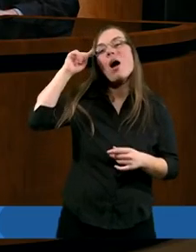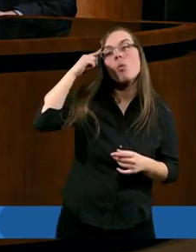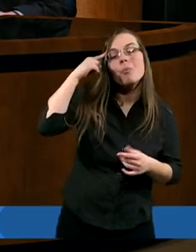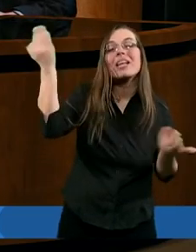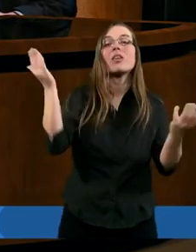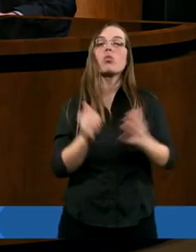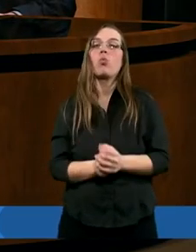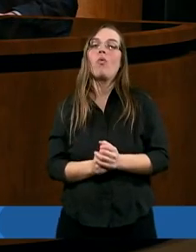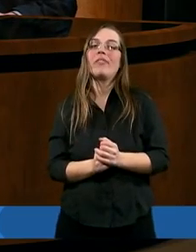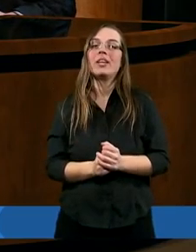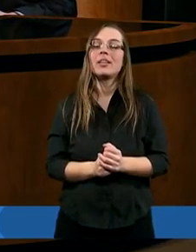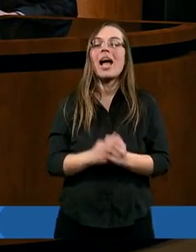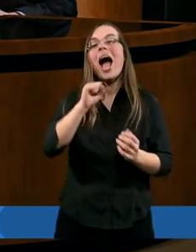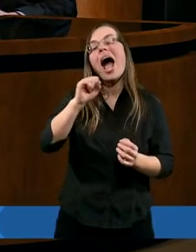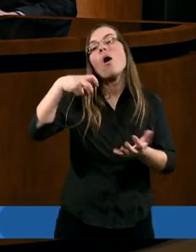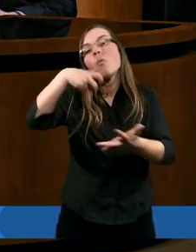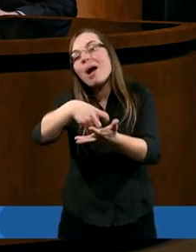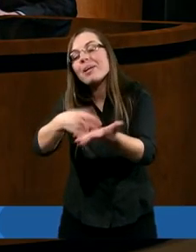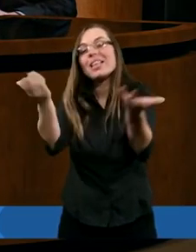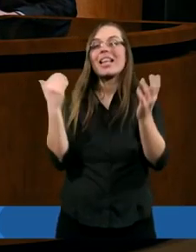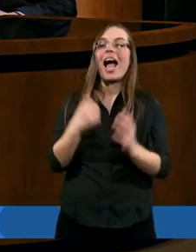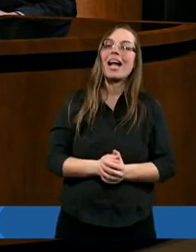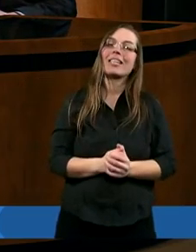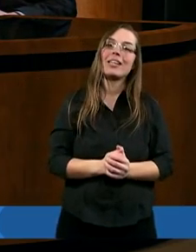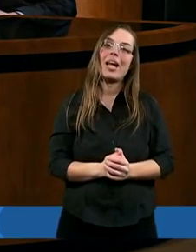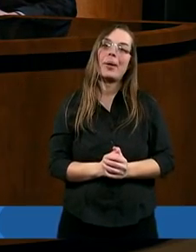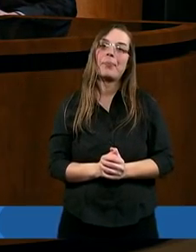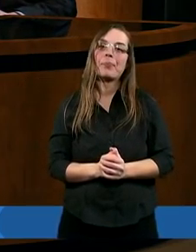umysłu, upamiętanie,